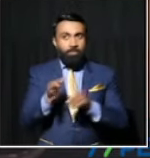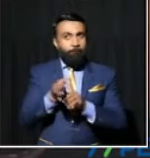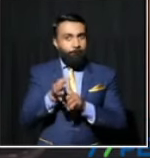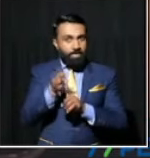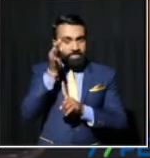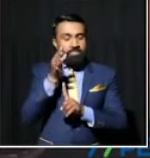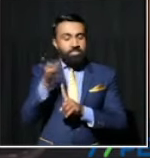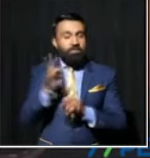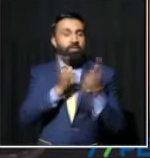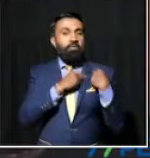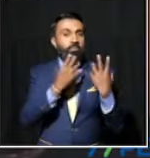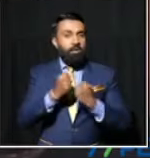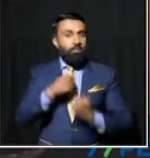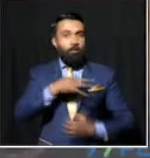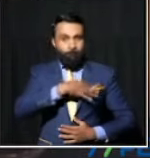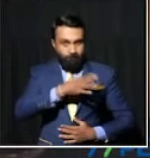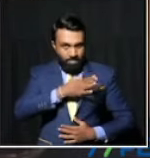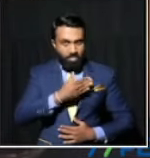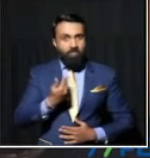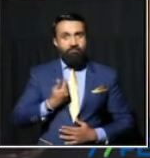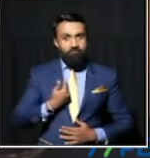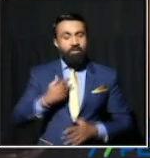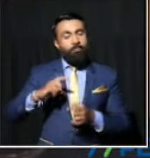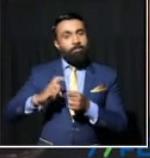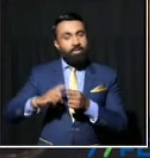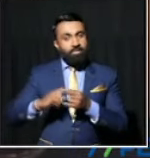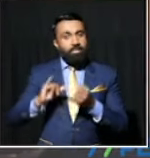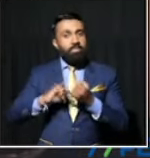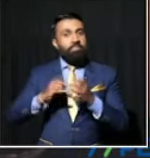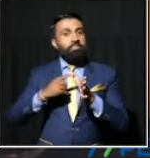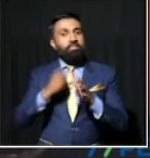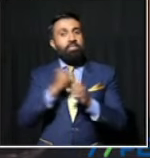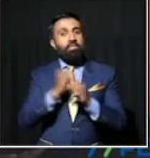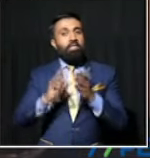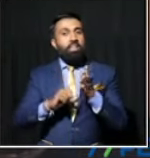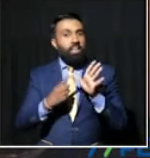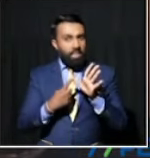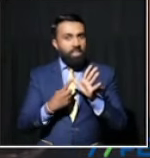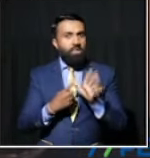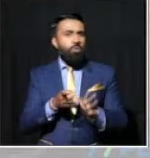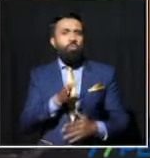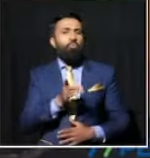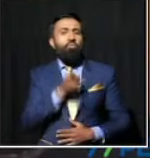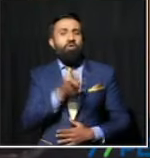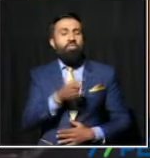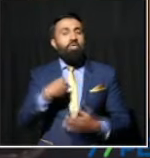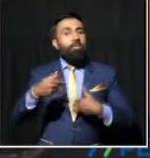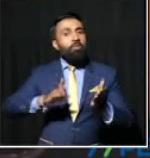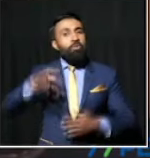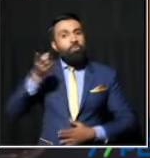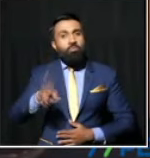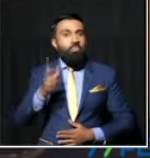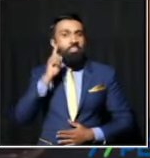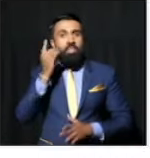විදියට අපෙන් පරිගන්නද කියන ප්‍රශ්නේ තියෙනවා. සාගල රත්නායක කියන්නේ මොකෙද්ද? මේ විදියට ගහනවා කැබිනට් නියෝගයක්. මේක දන්නේ නැහැ